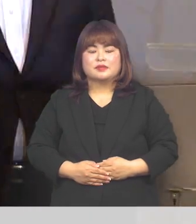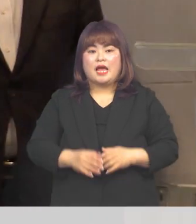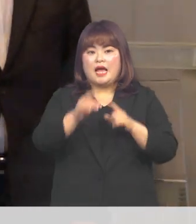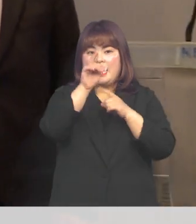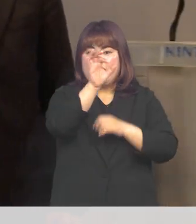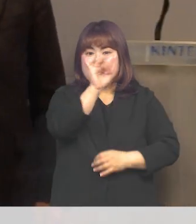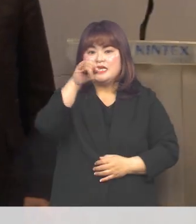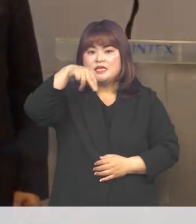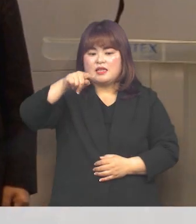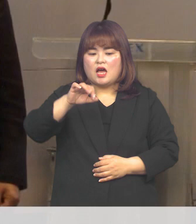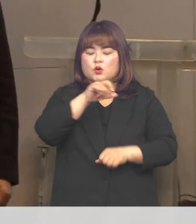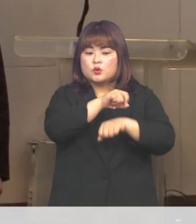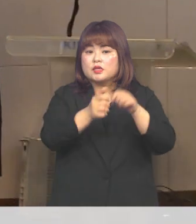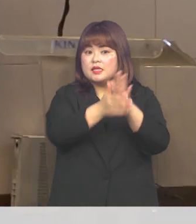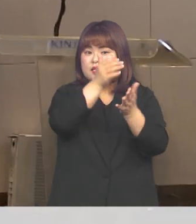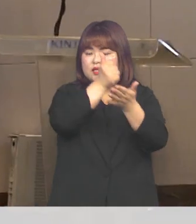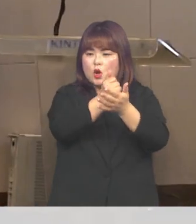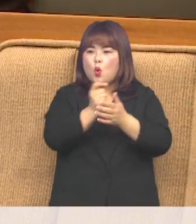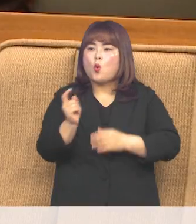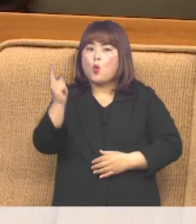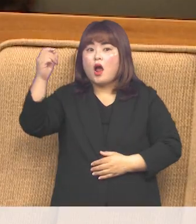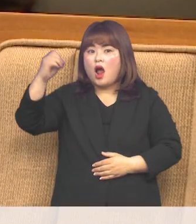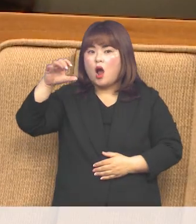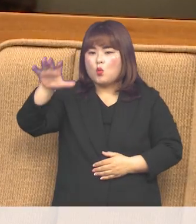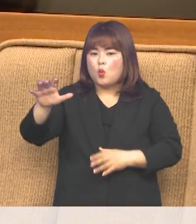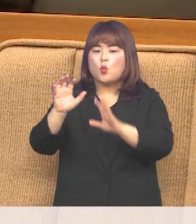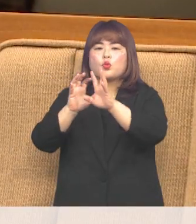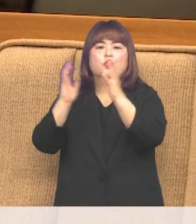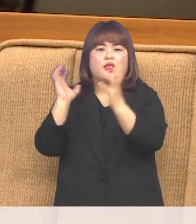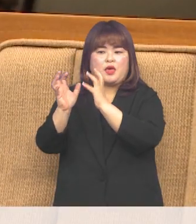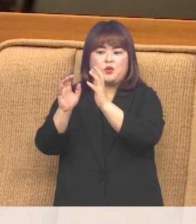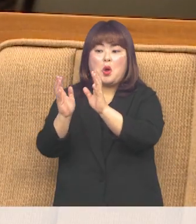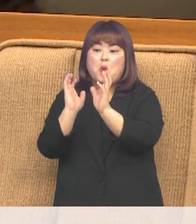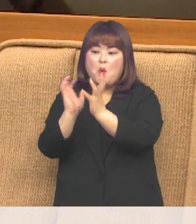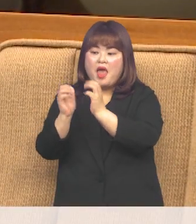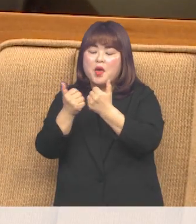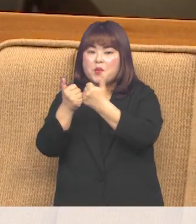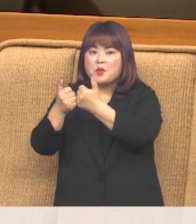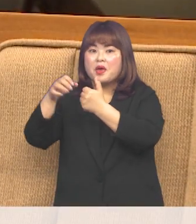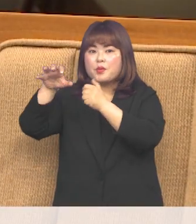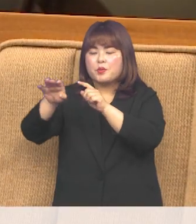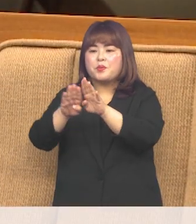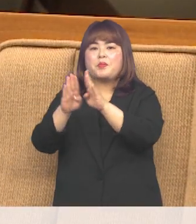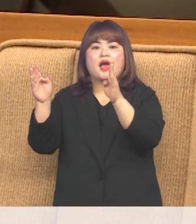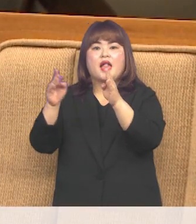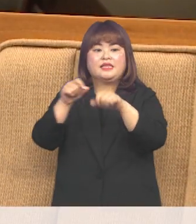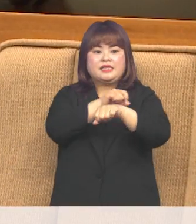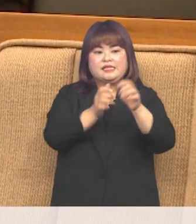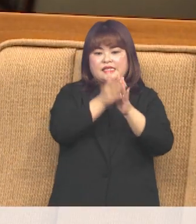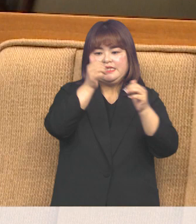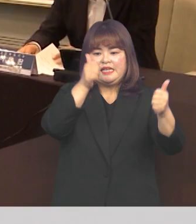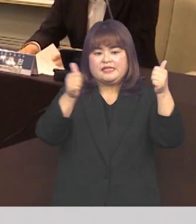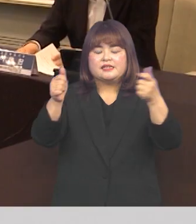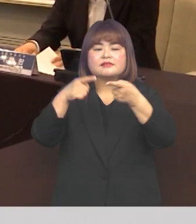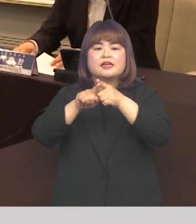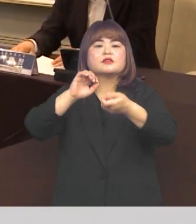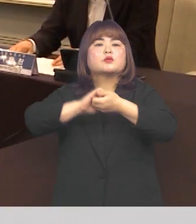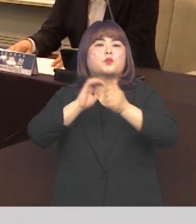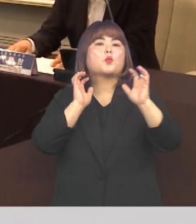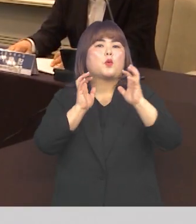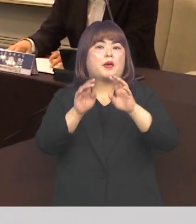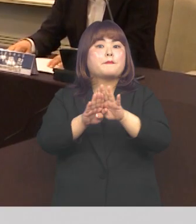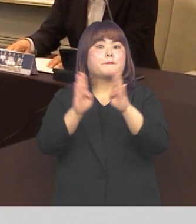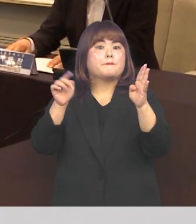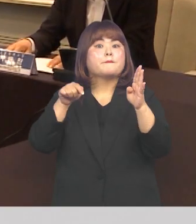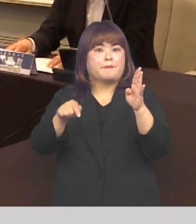이상일 용인특례시장은 5일 고양시 킨텍스 제2전시장에서 열린 대한민국 특례시 시장협의회 정기회의에